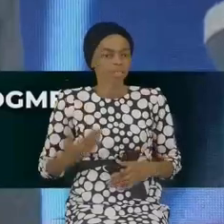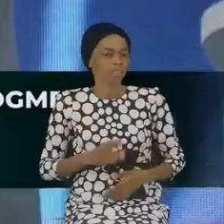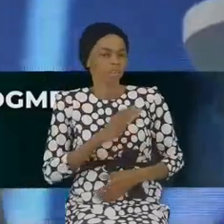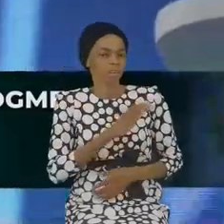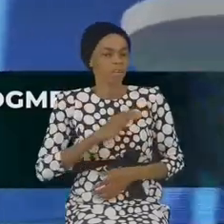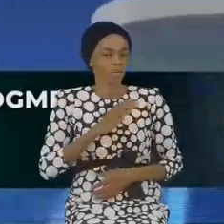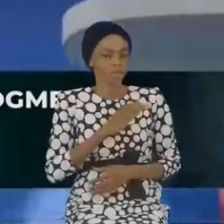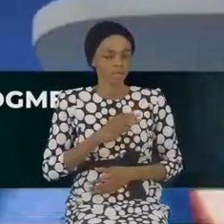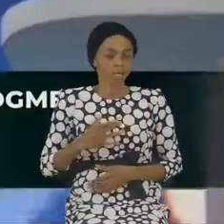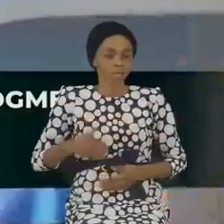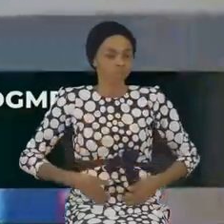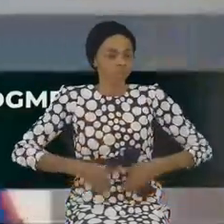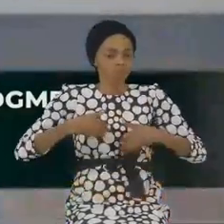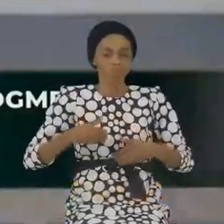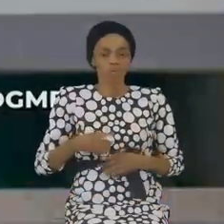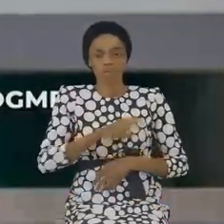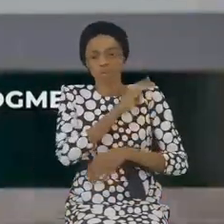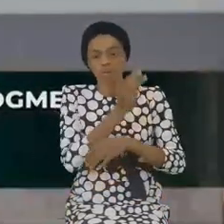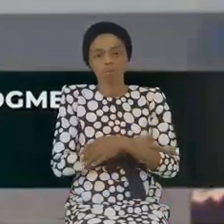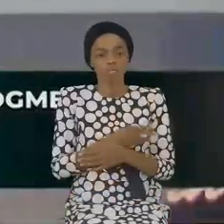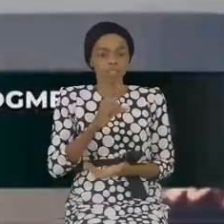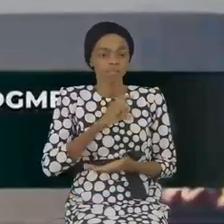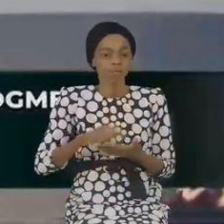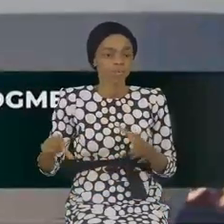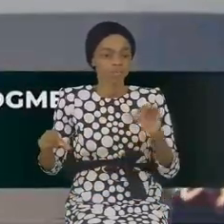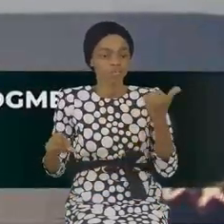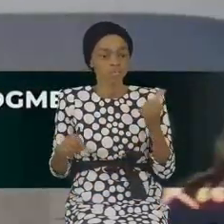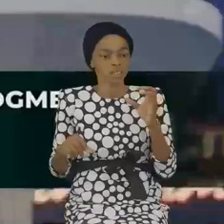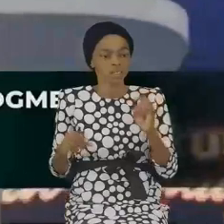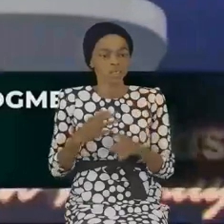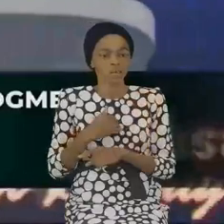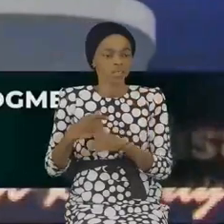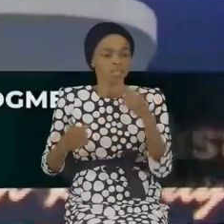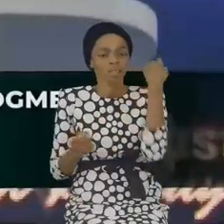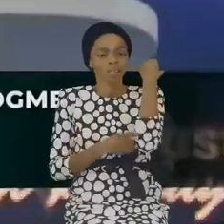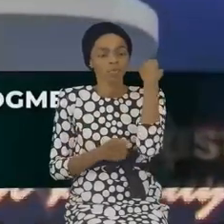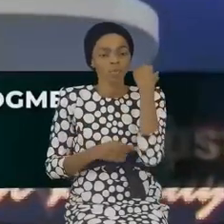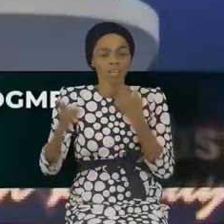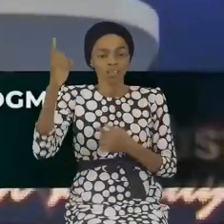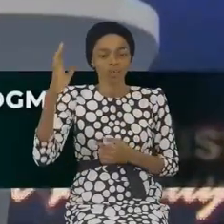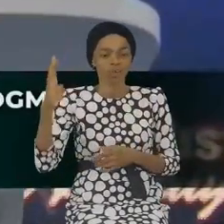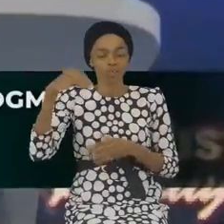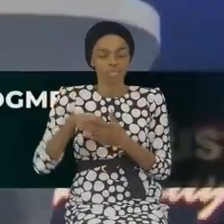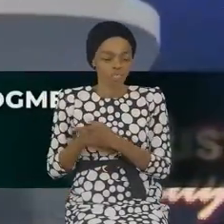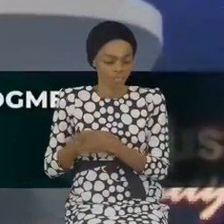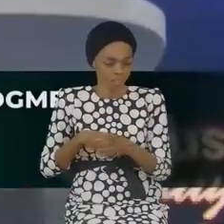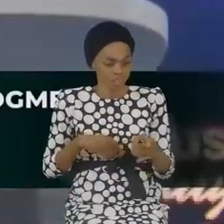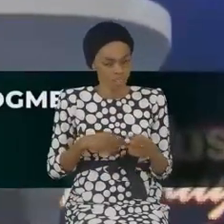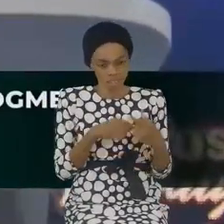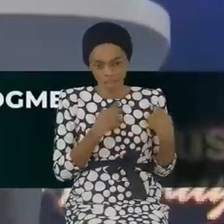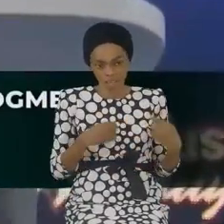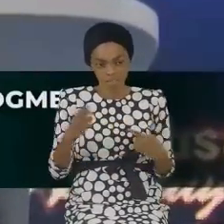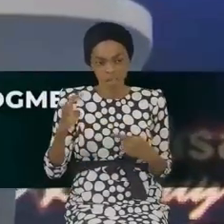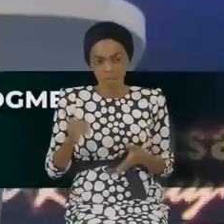ont provoqué le Tout-Puissant. Verset 18. Ils tentèrent Dieu dans leur cœur en demandant de la